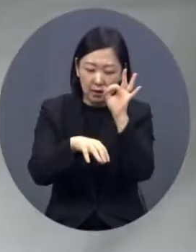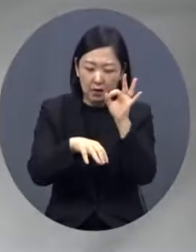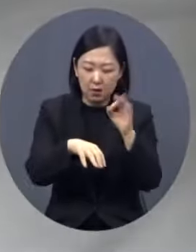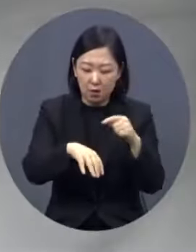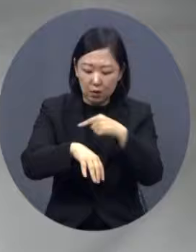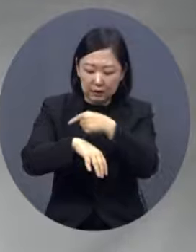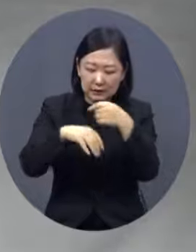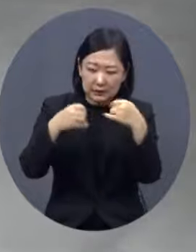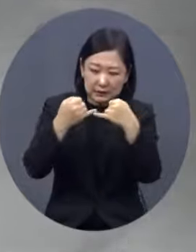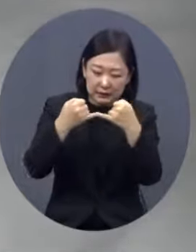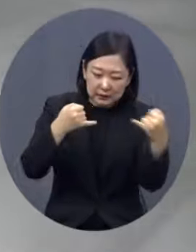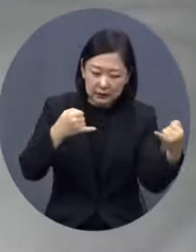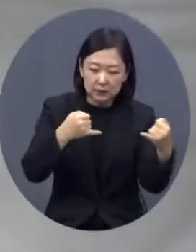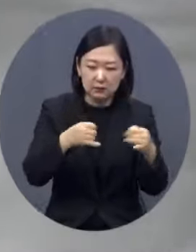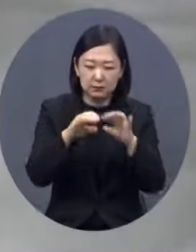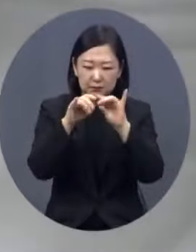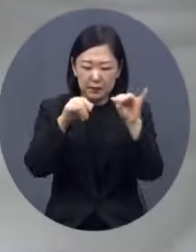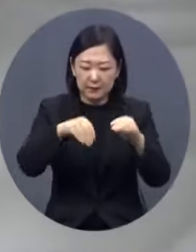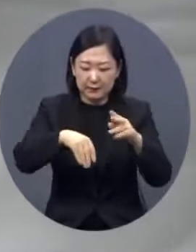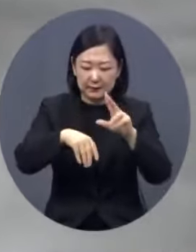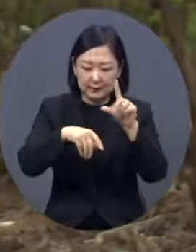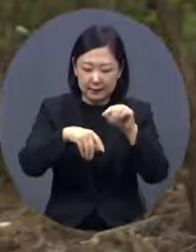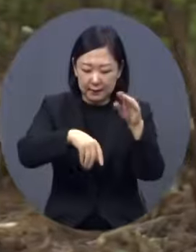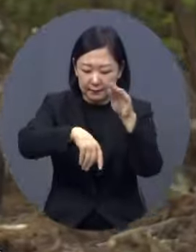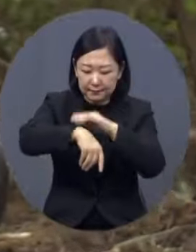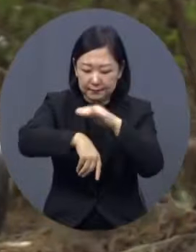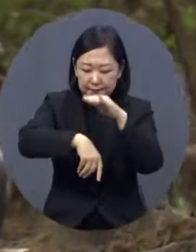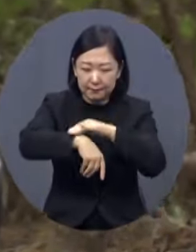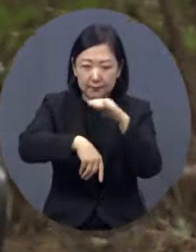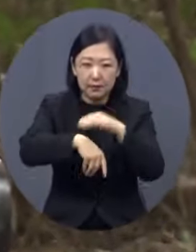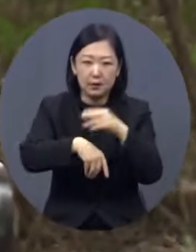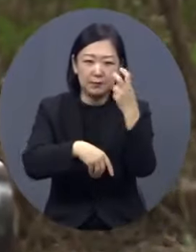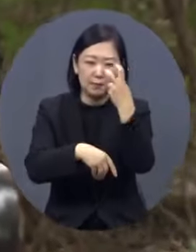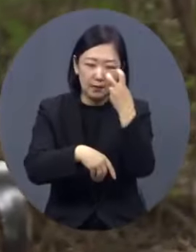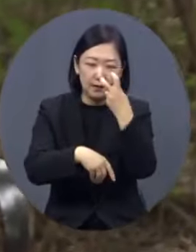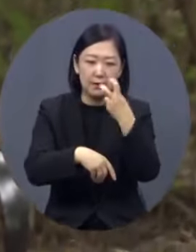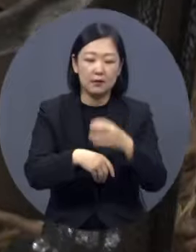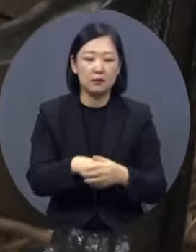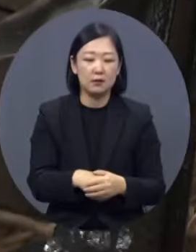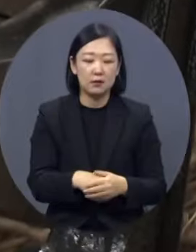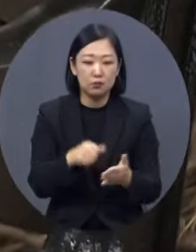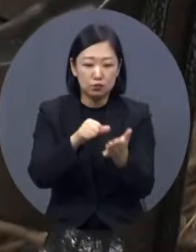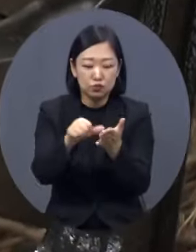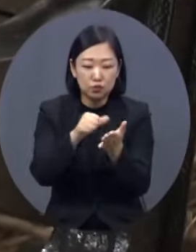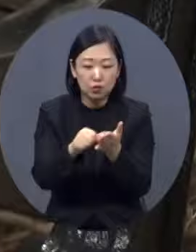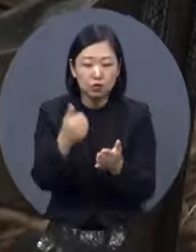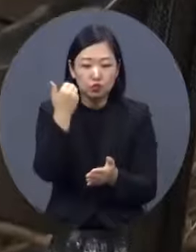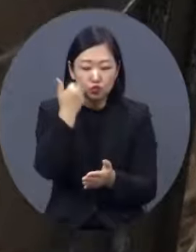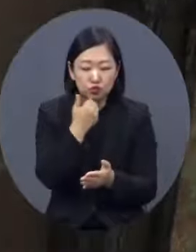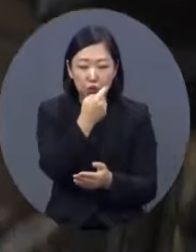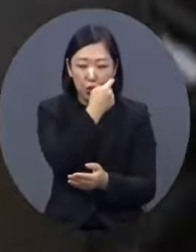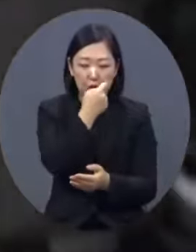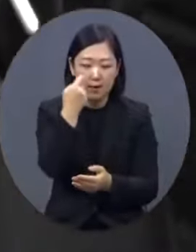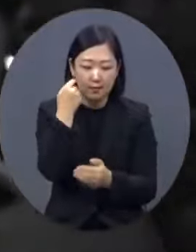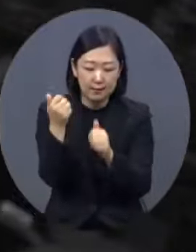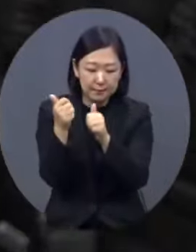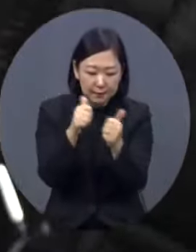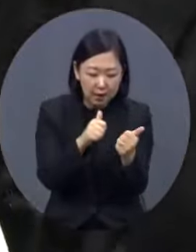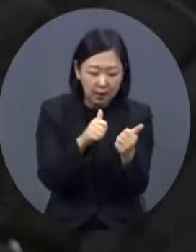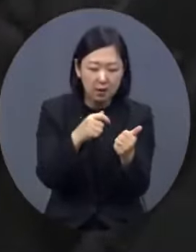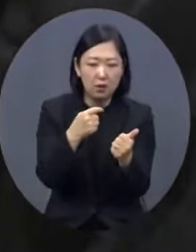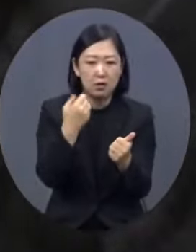먼지도 테이프를 붙여 꼼꼼히 수집합니다 소지품으로 신원을 확인하고 시신의 상태를 살핍니다